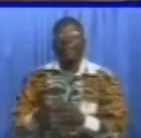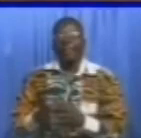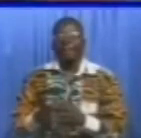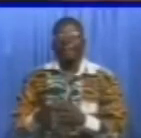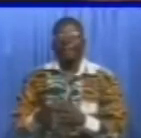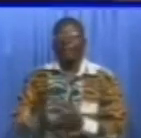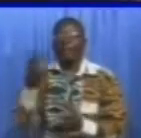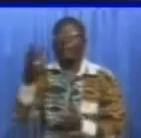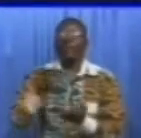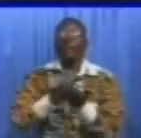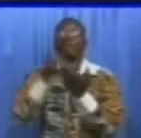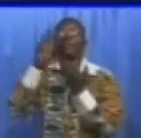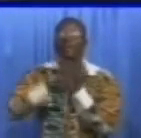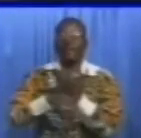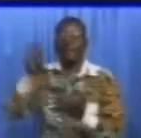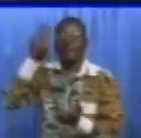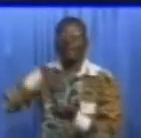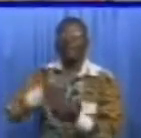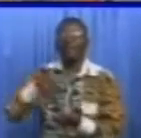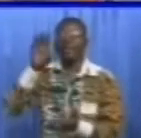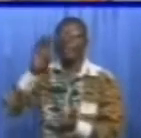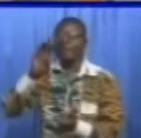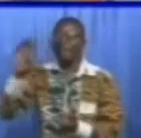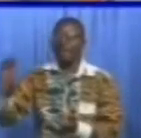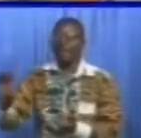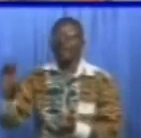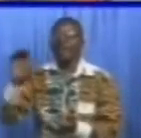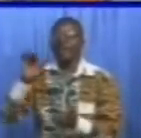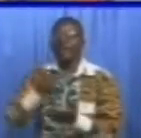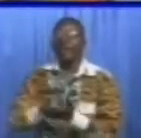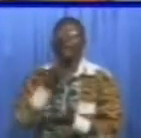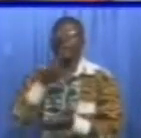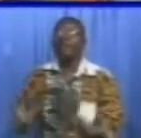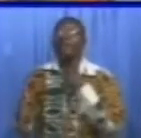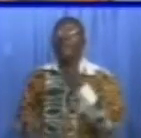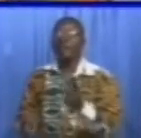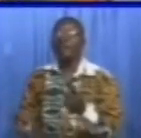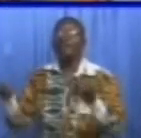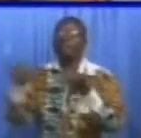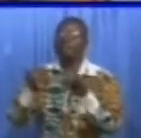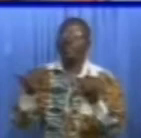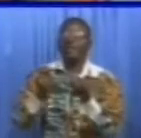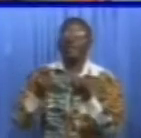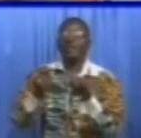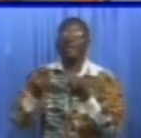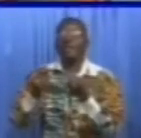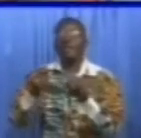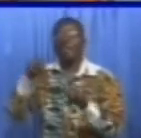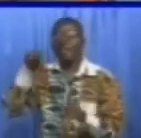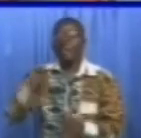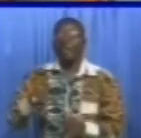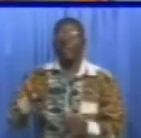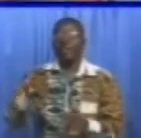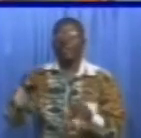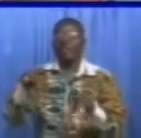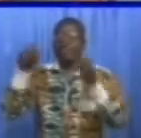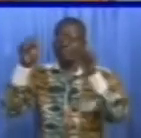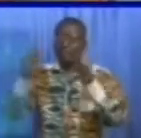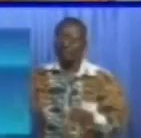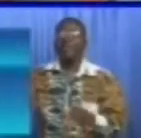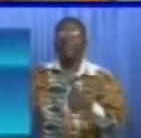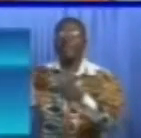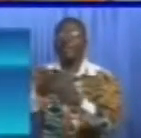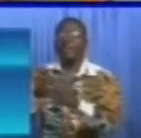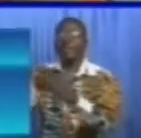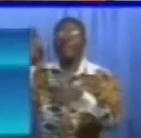Le 3 janvier 1966, ce qui s'est passé, c'est un certain nombre de mesures drastiques que le pouvoir de la Première